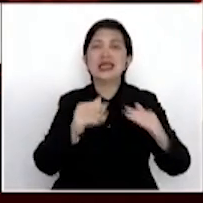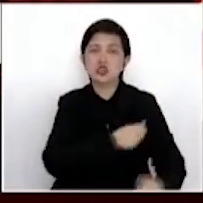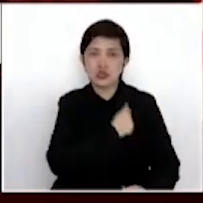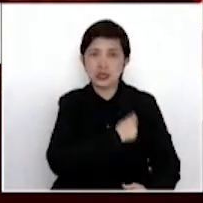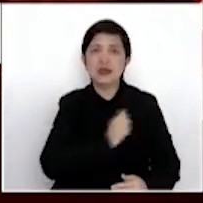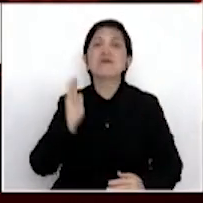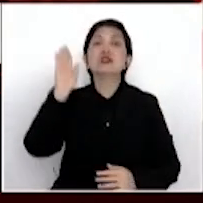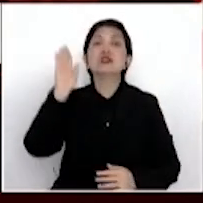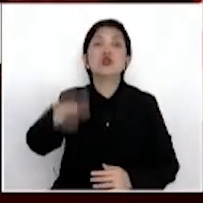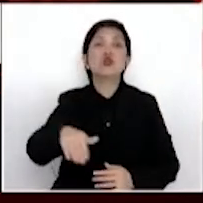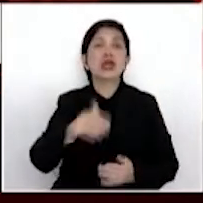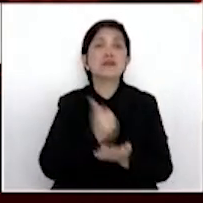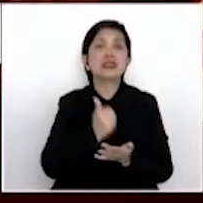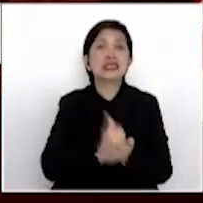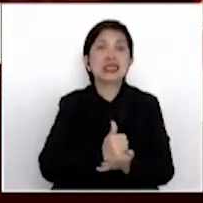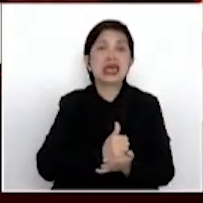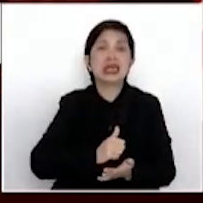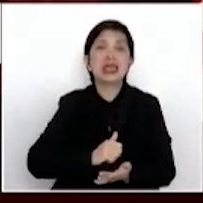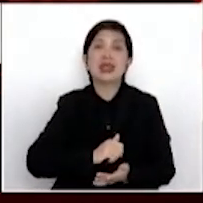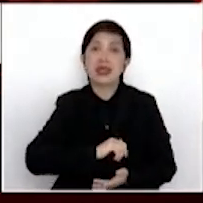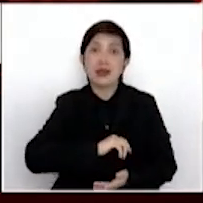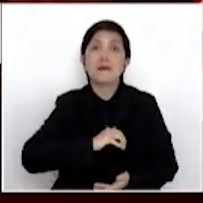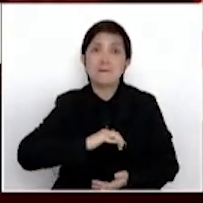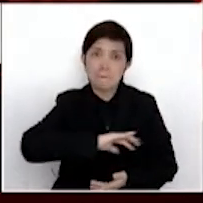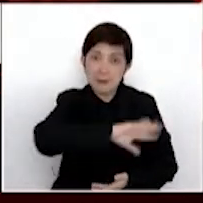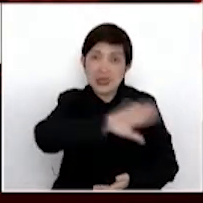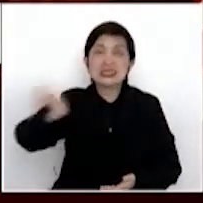mendahulan kepting bers manatukahnya